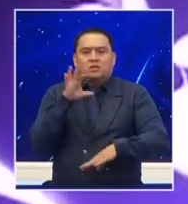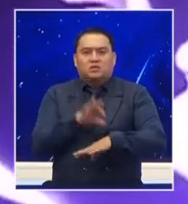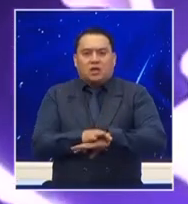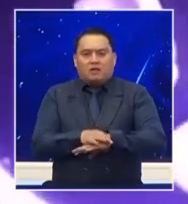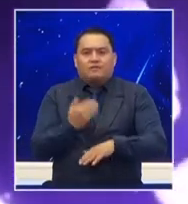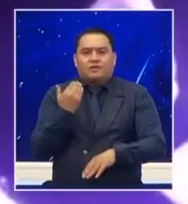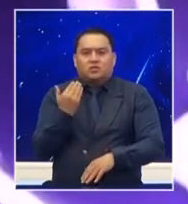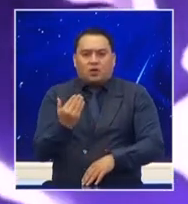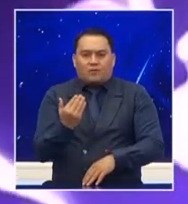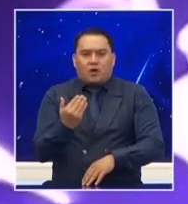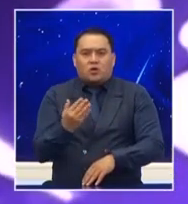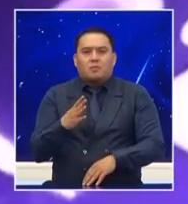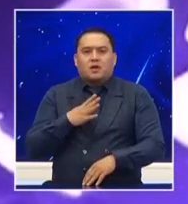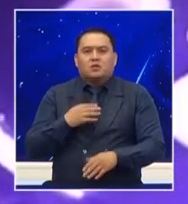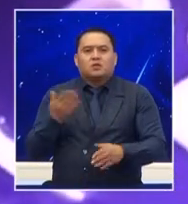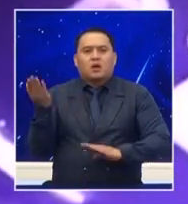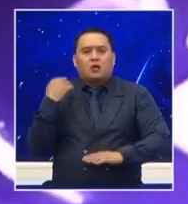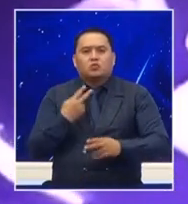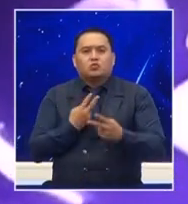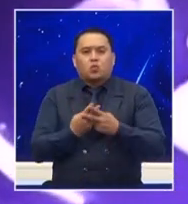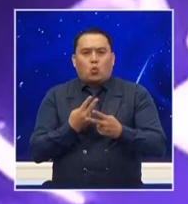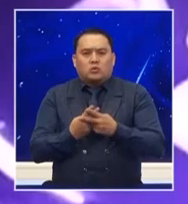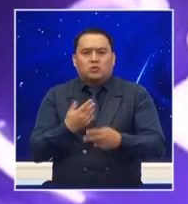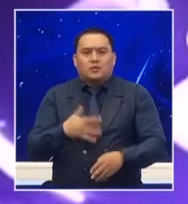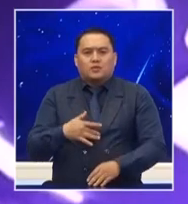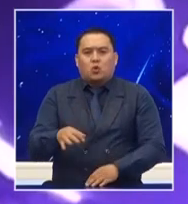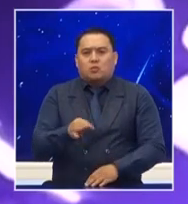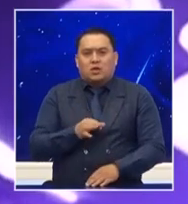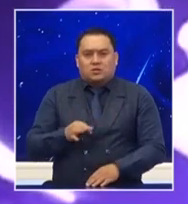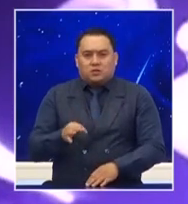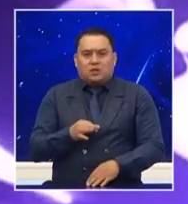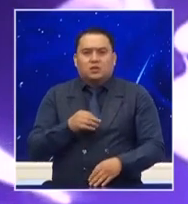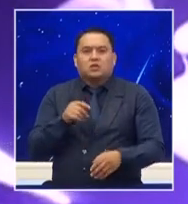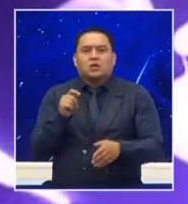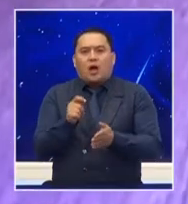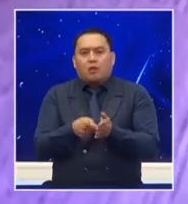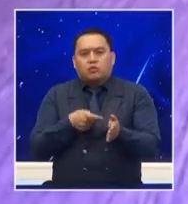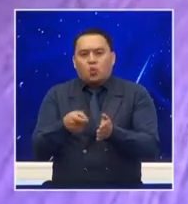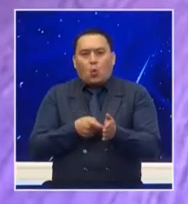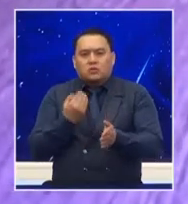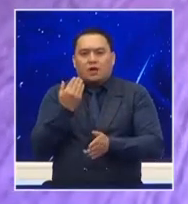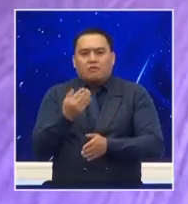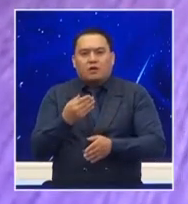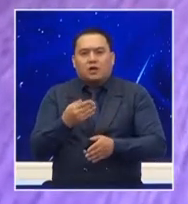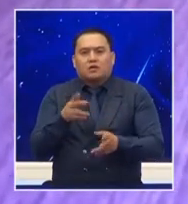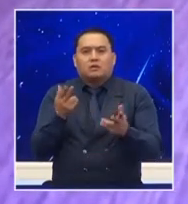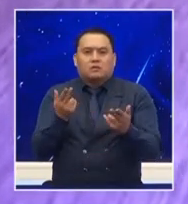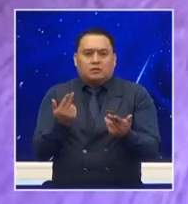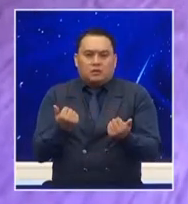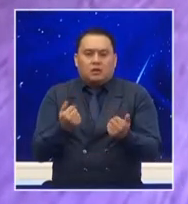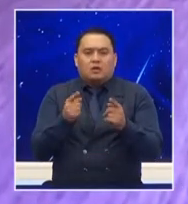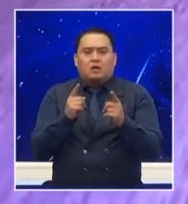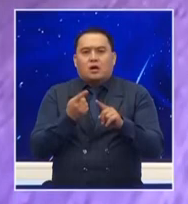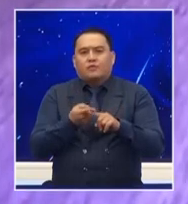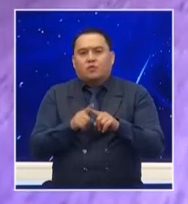задержали подозреваемых. Ими оказались ранее судимые уроженцы Жамбылской области. В ходе допроса задержанные дали признательные